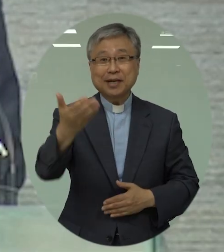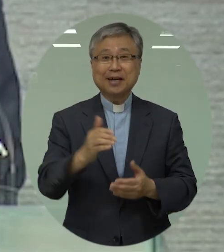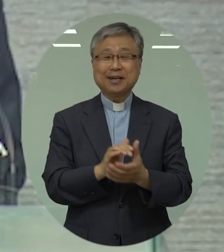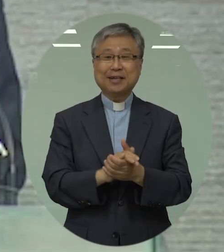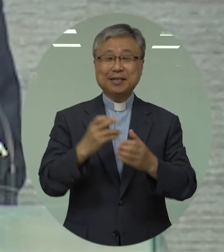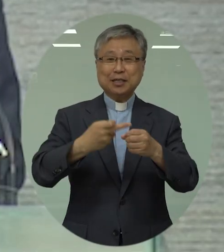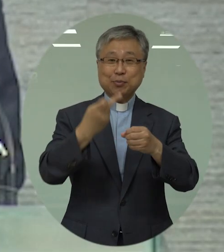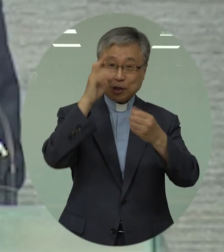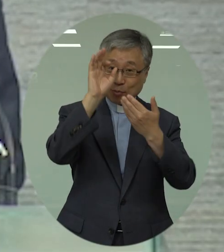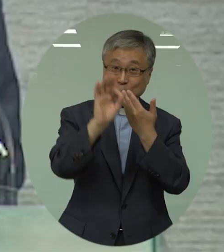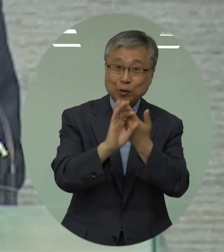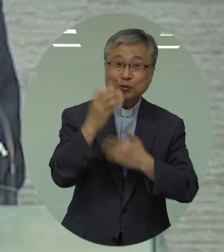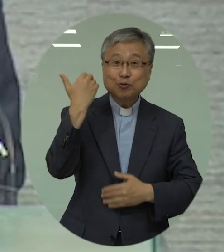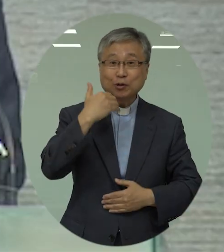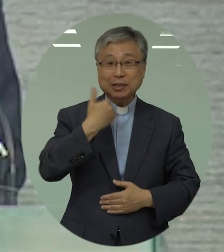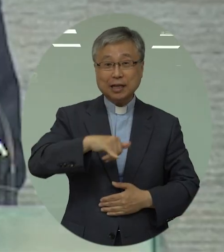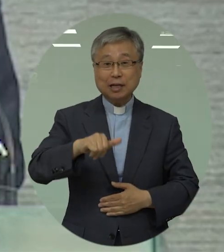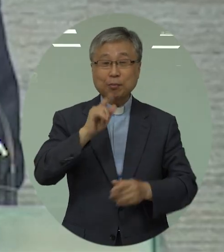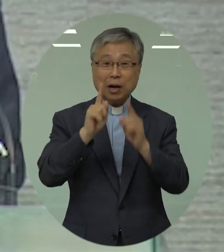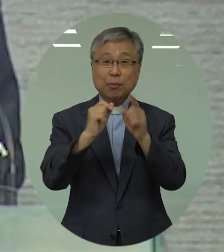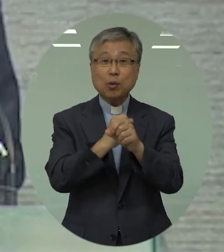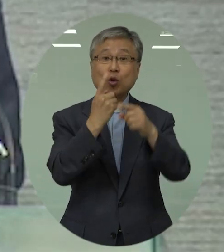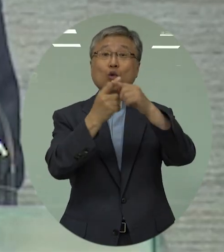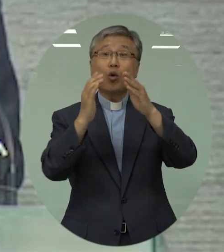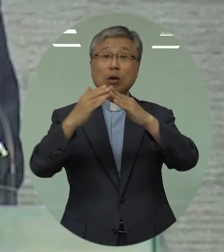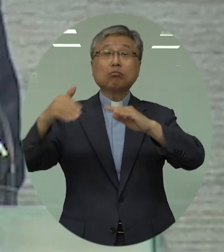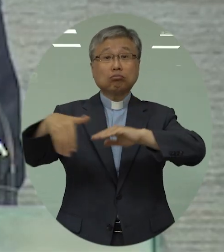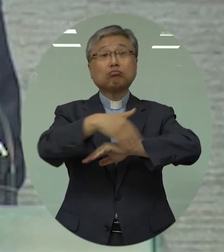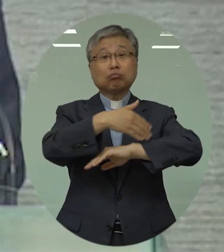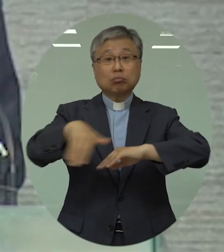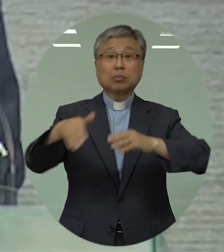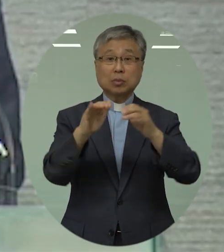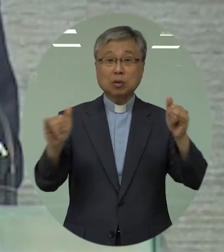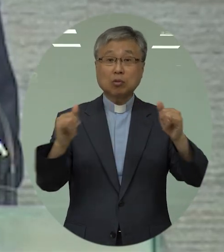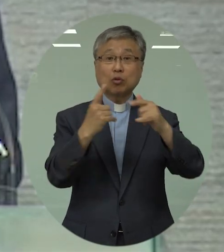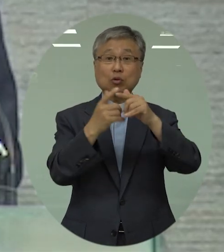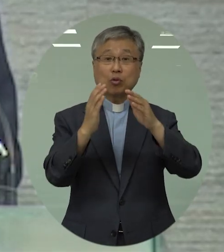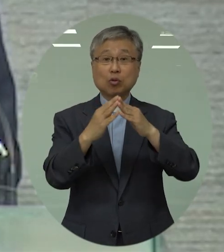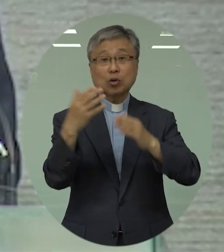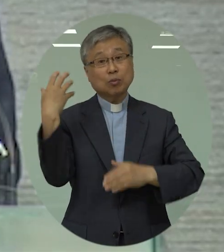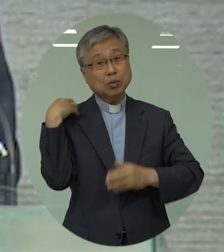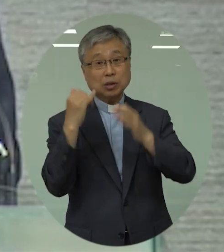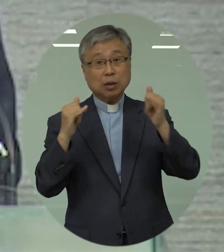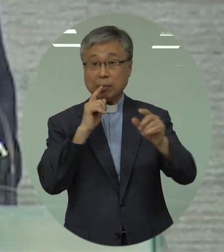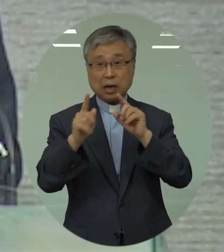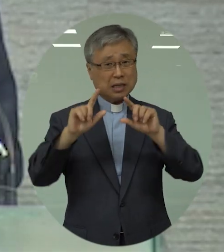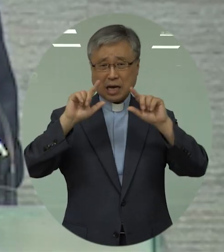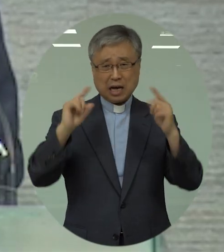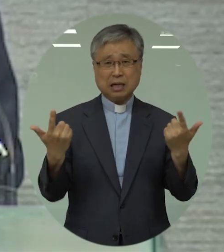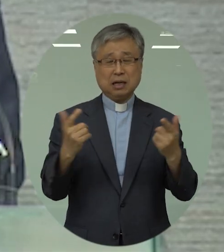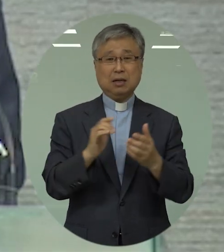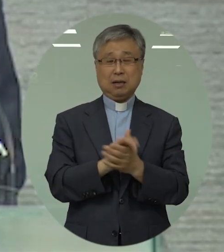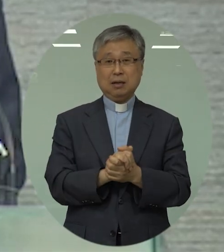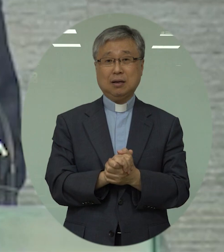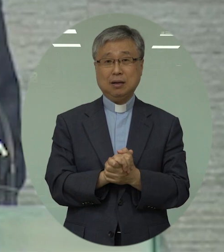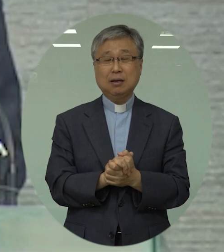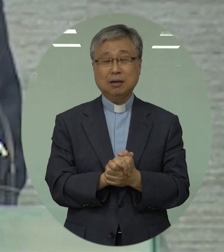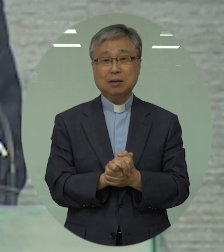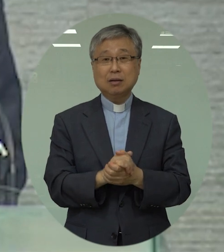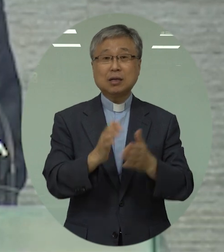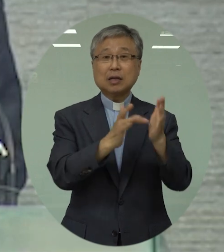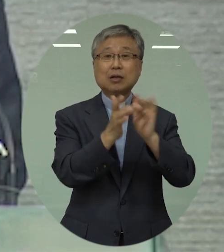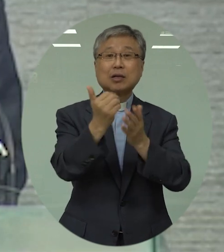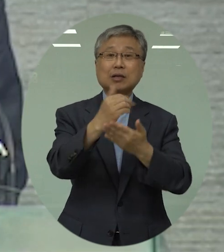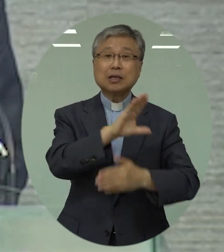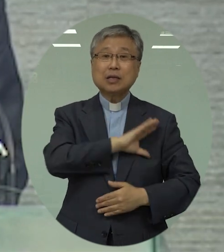여기 12절은 누가 자녀냐고 말하냐면 교회 나가는 사람, 교회 직분 받은 사람 이렇게 말하지 않는다는 것입니다.